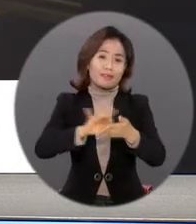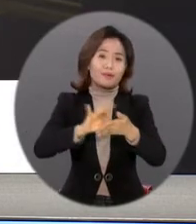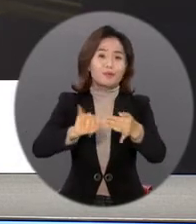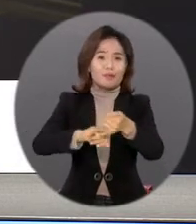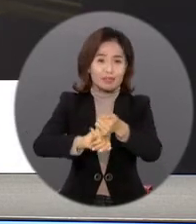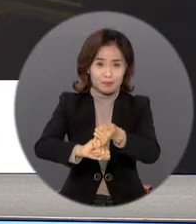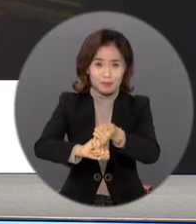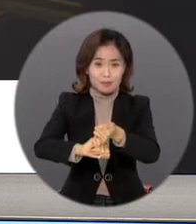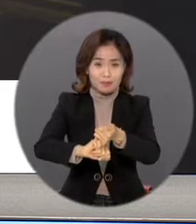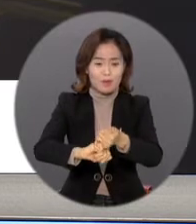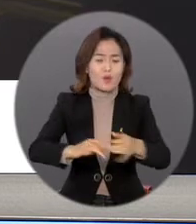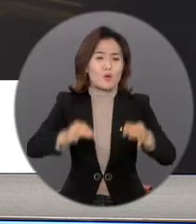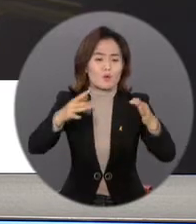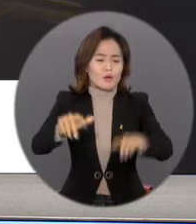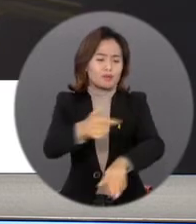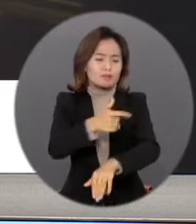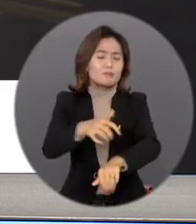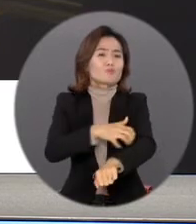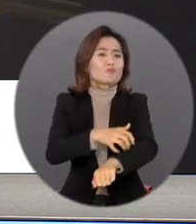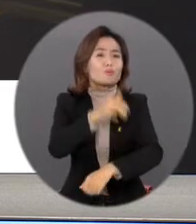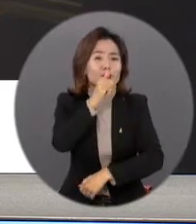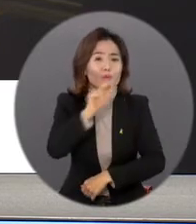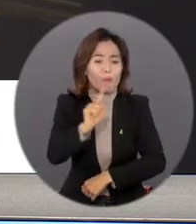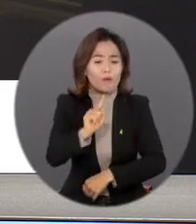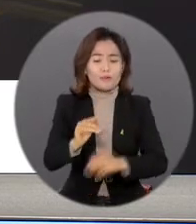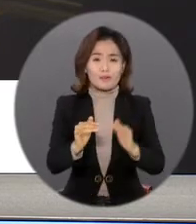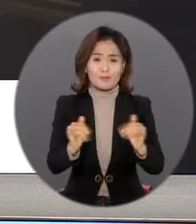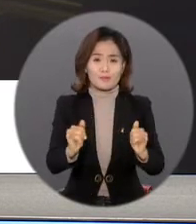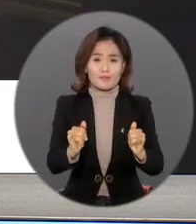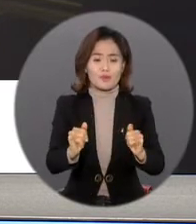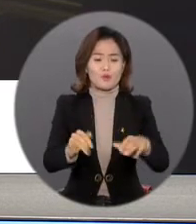했습니다. 그동안 큰 불편을 겪었던